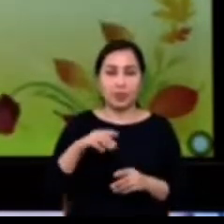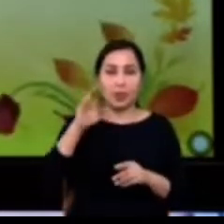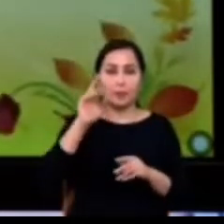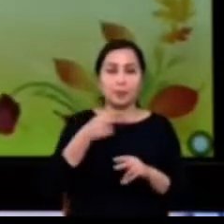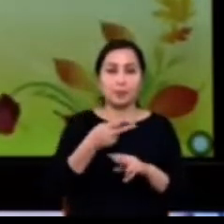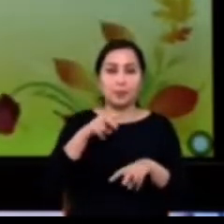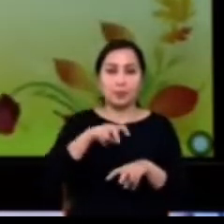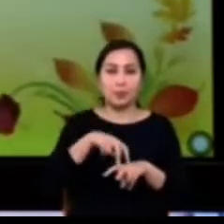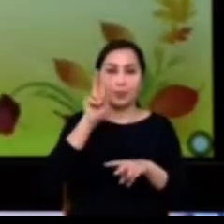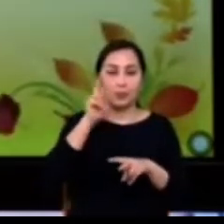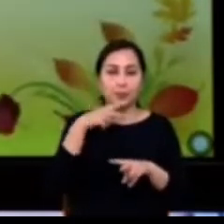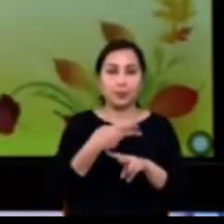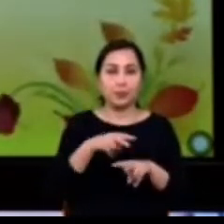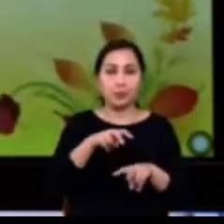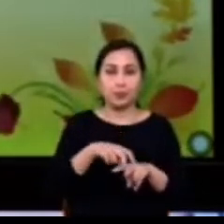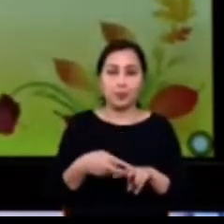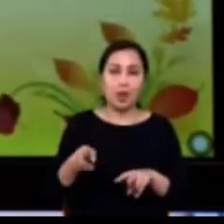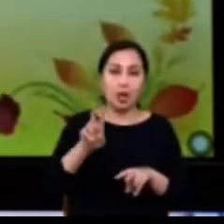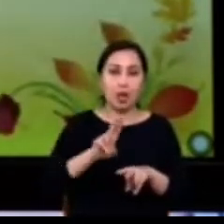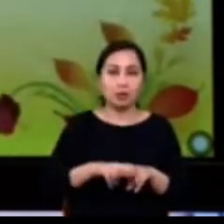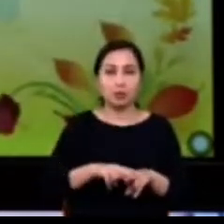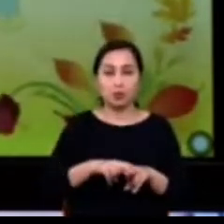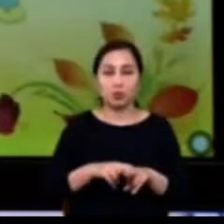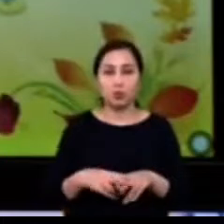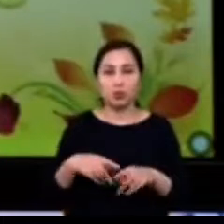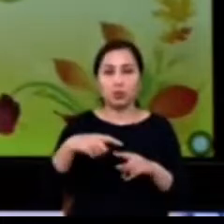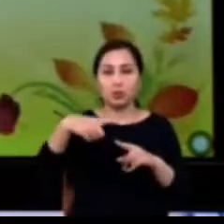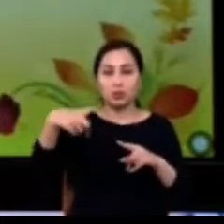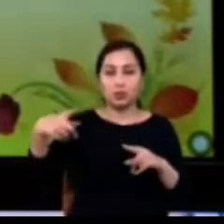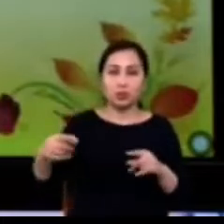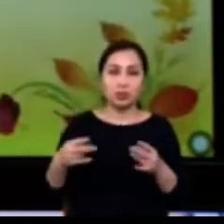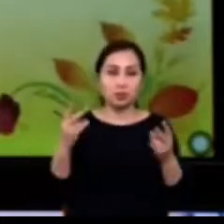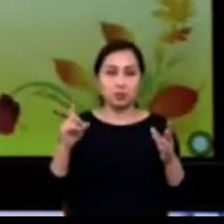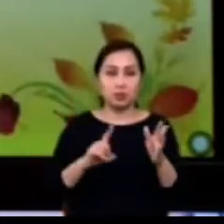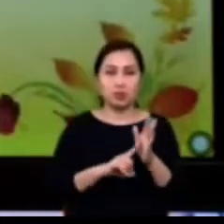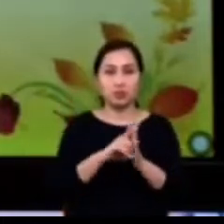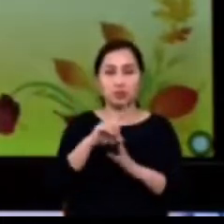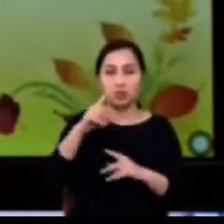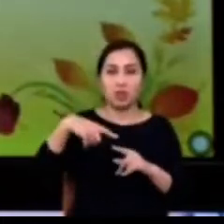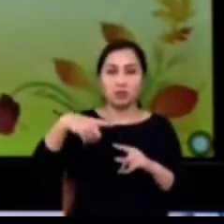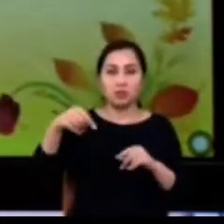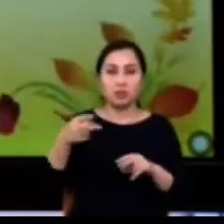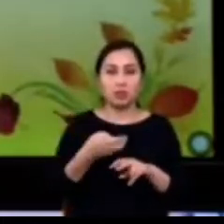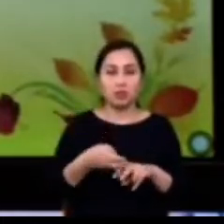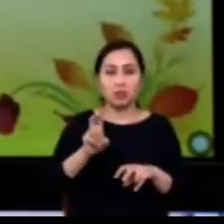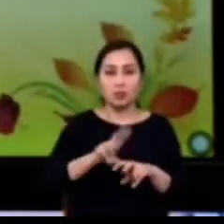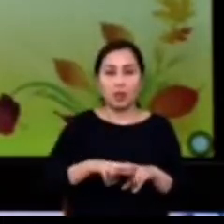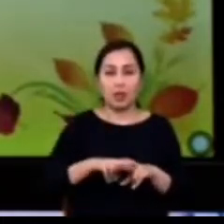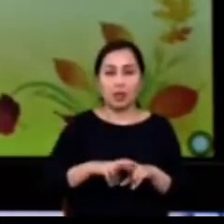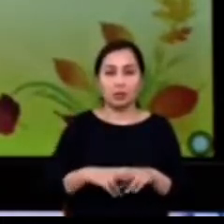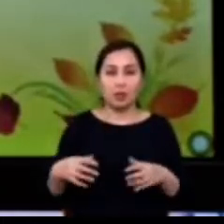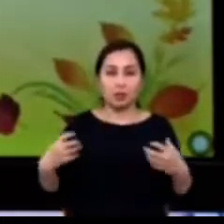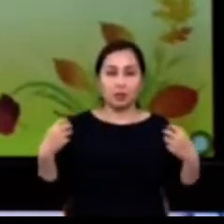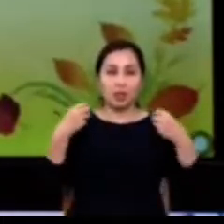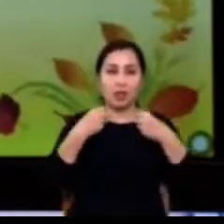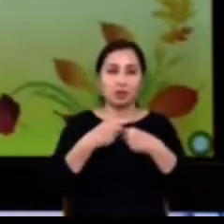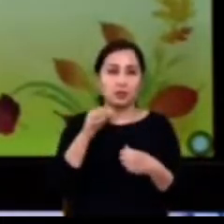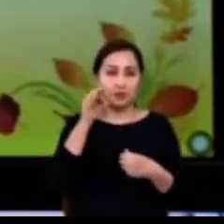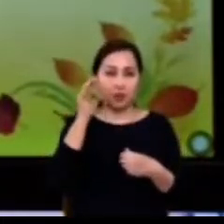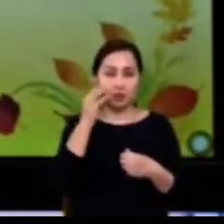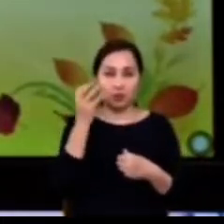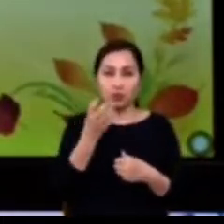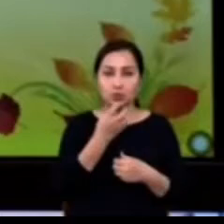Падают листья, начинается листопад. Осенью мы одеваемся теплее.